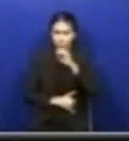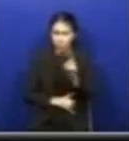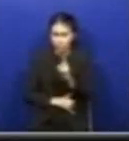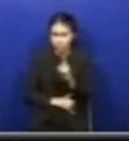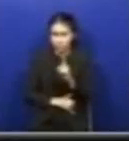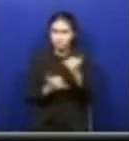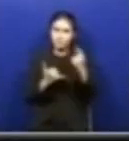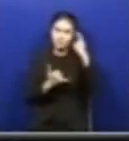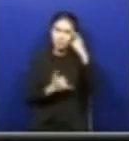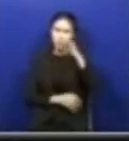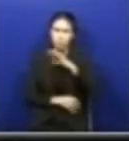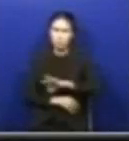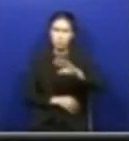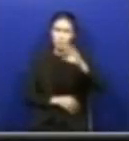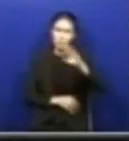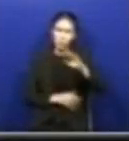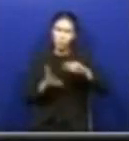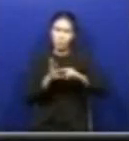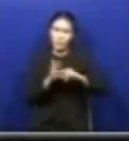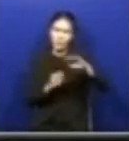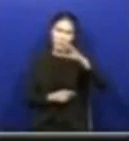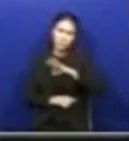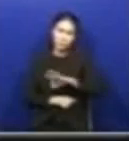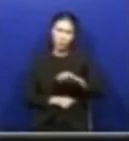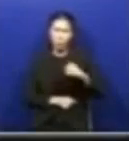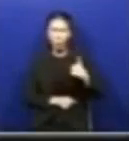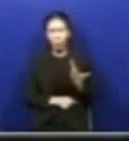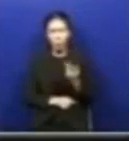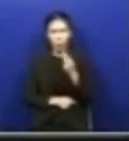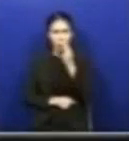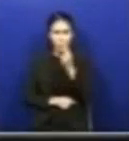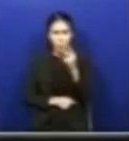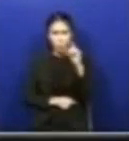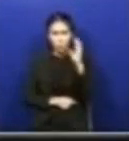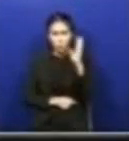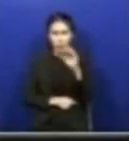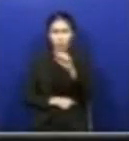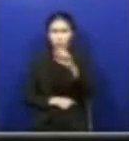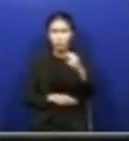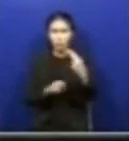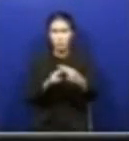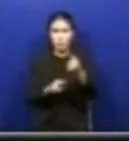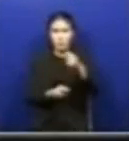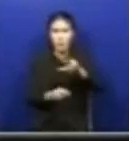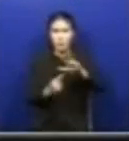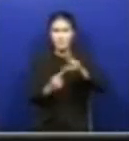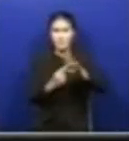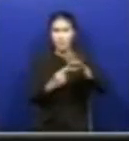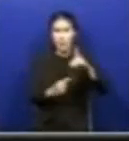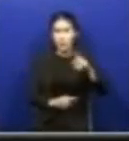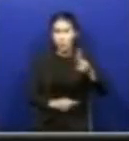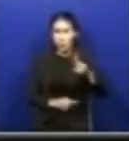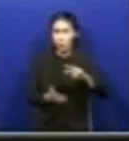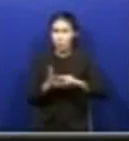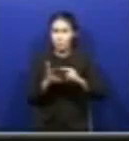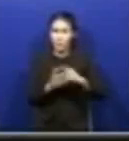ผมก็นั่งในสภาอย่างนี้มาพอประมาณผมดูคุณพลดอนปริศนานันทกุลนักการเมืองรุ่นใหม่อนา